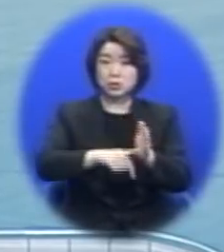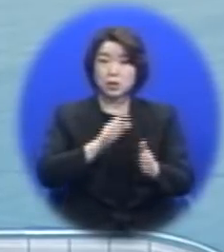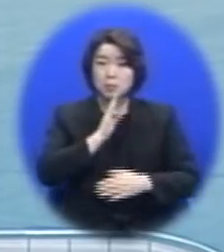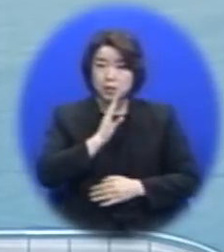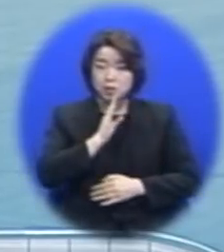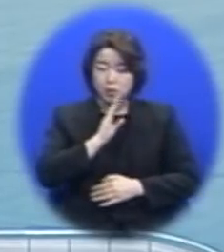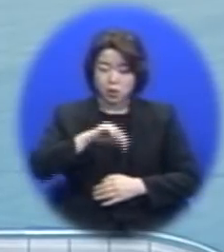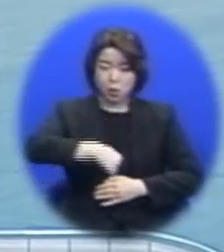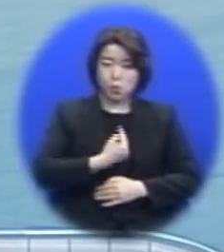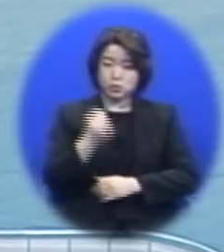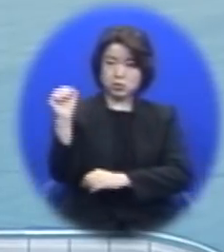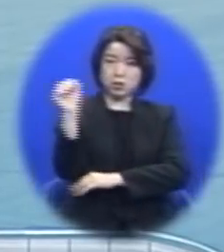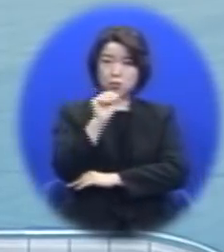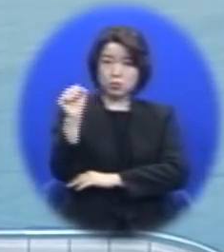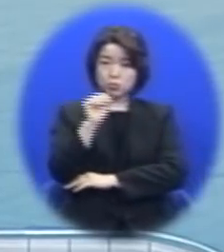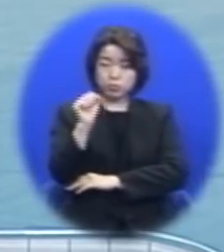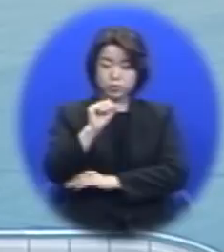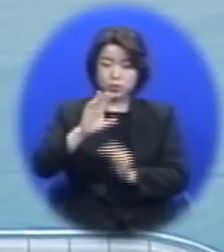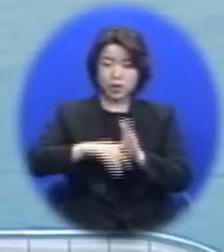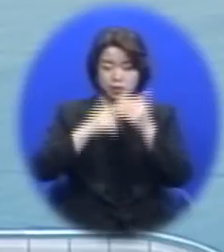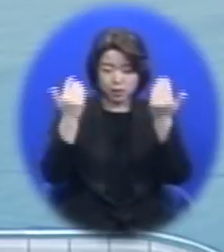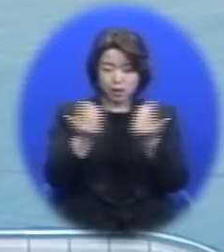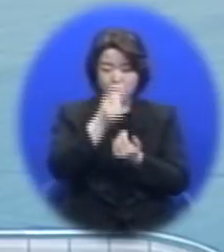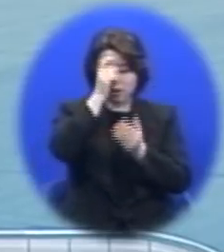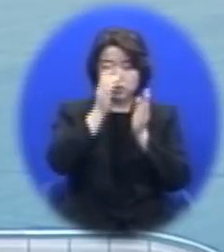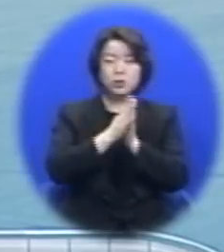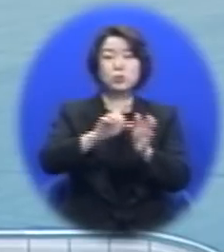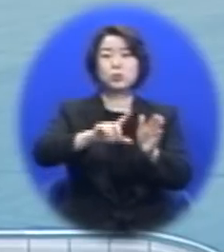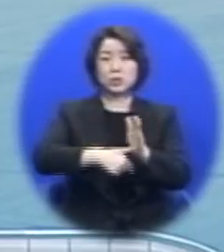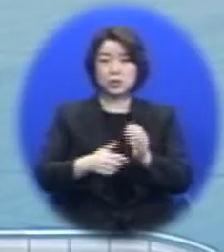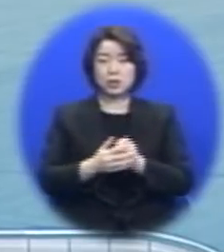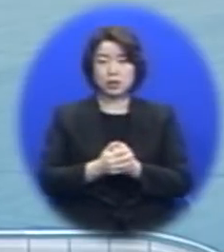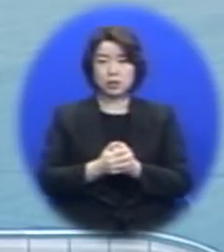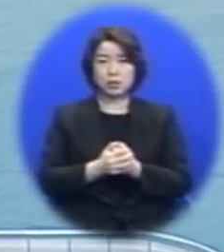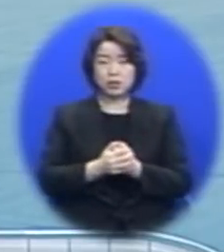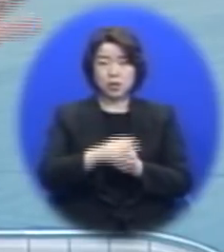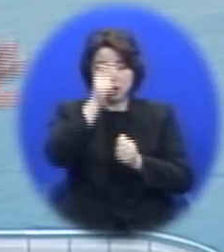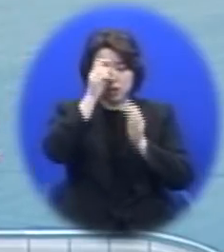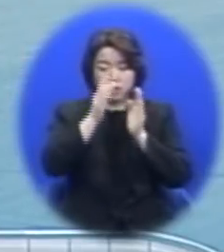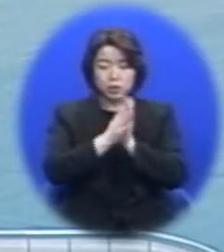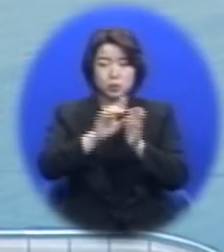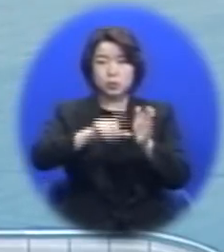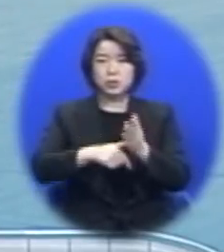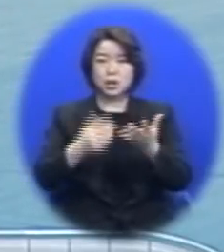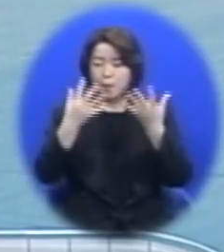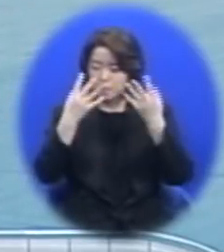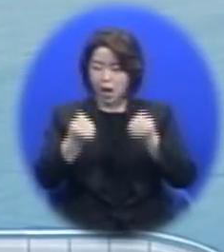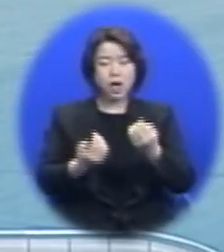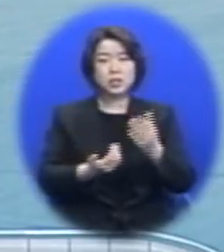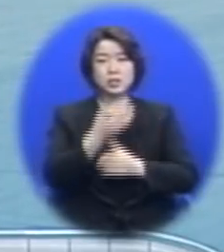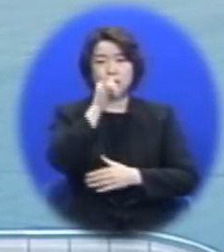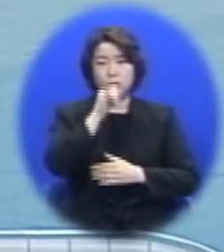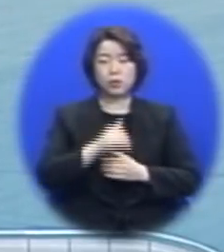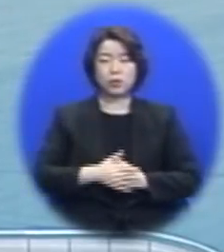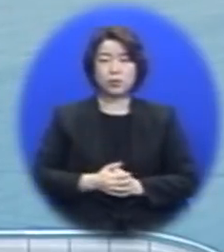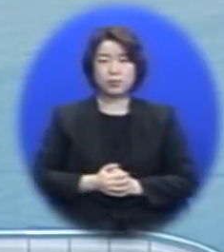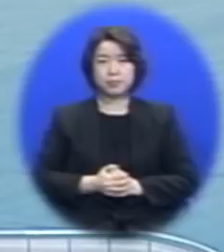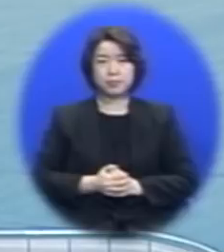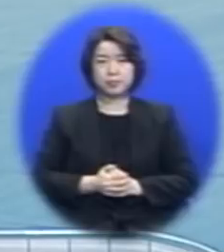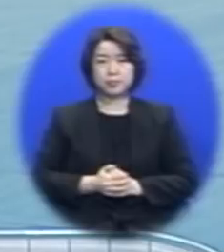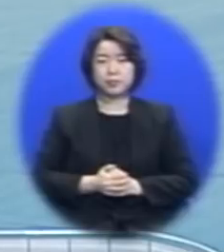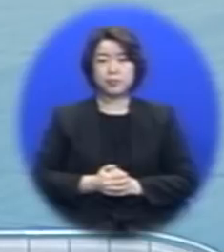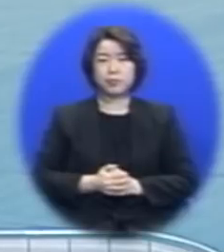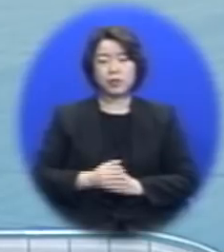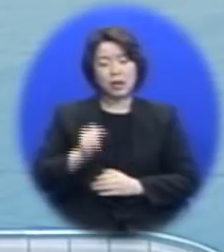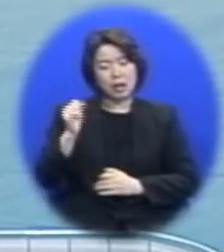혼자 운전할 때 다 기도 시간이죠. 기도할 시간 너무너무 많이 생깁니다.